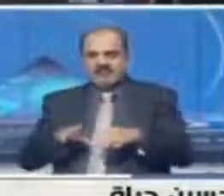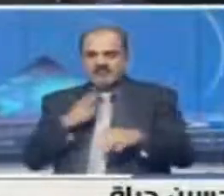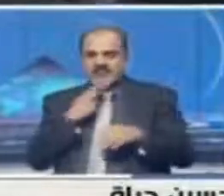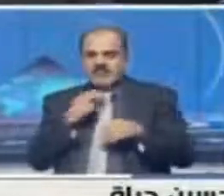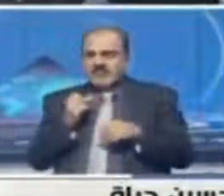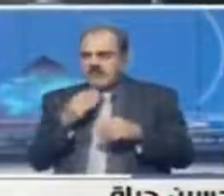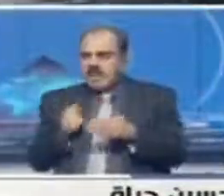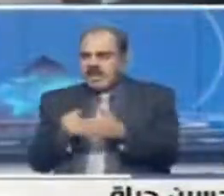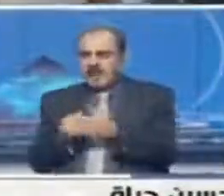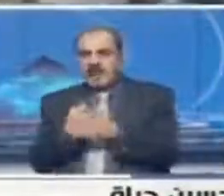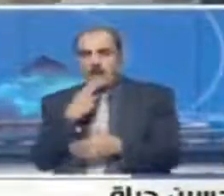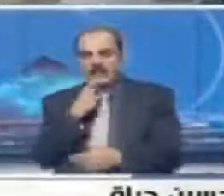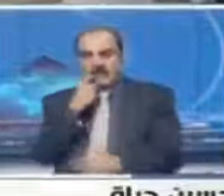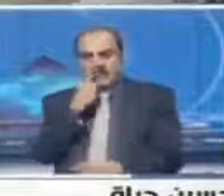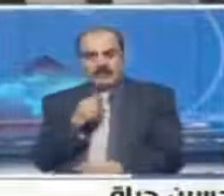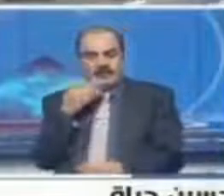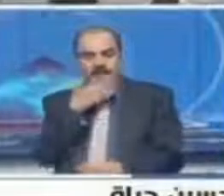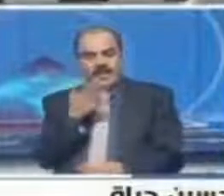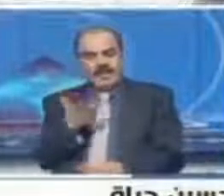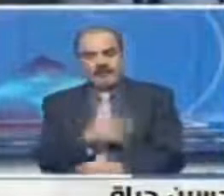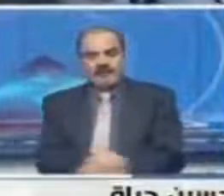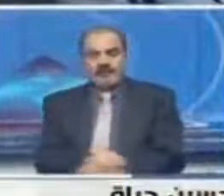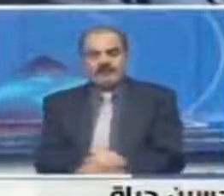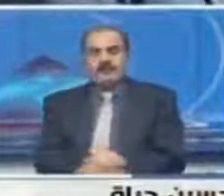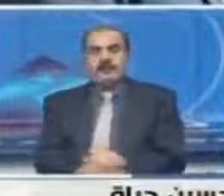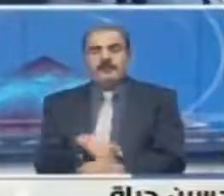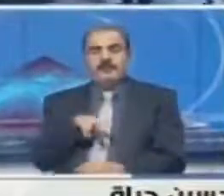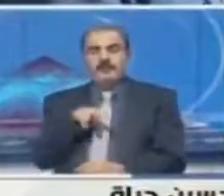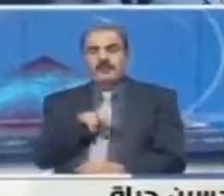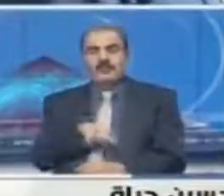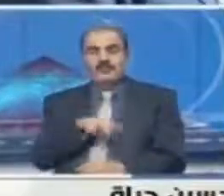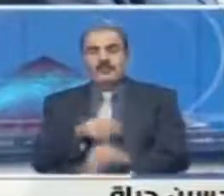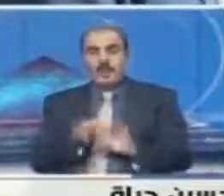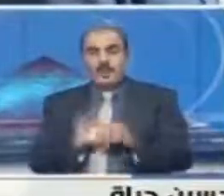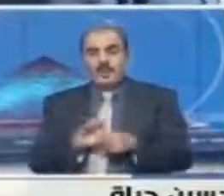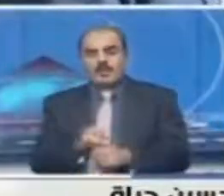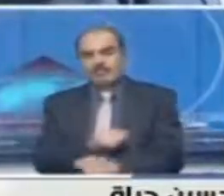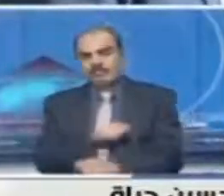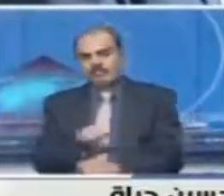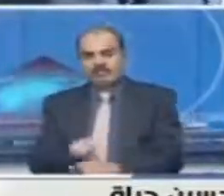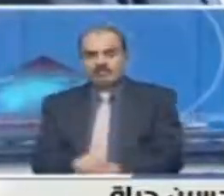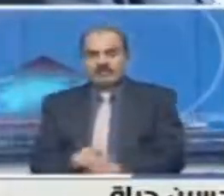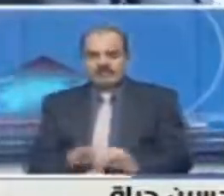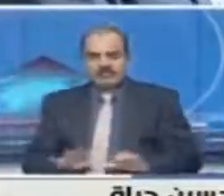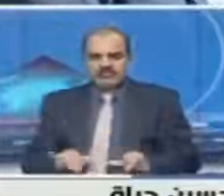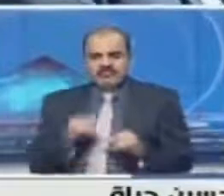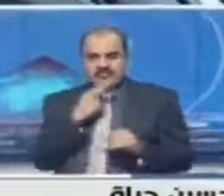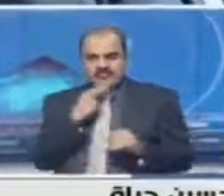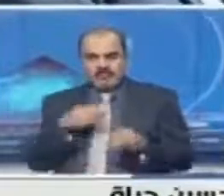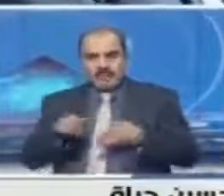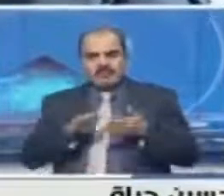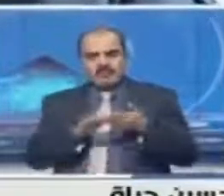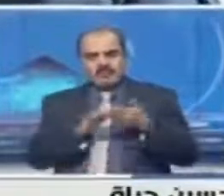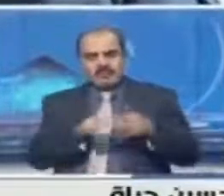قبالة بقوسنا بتكلفة تقديرية تصل ل 28 مليون جنيه للارتقاء بمستوى الخدمات